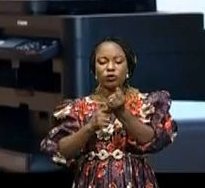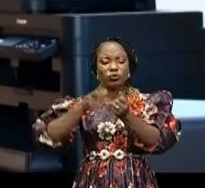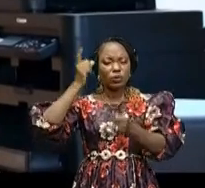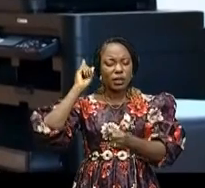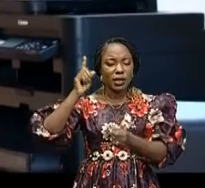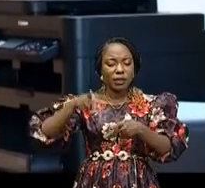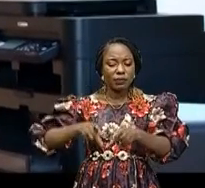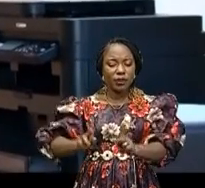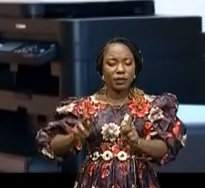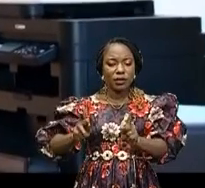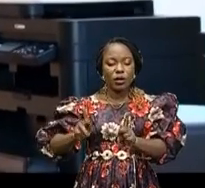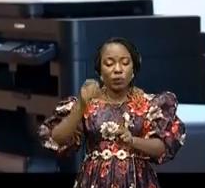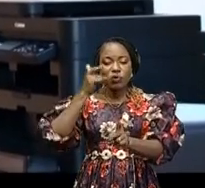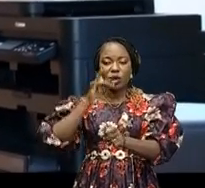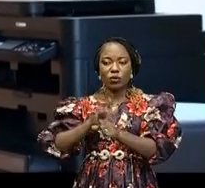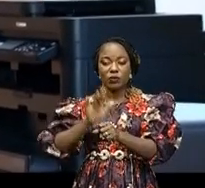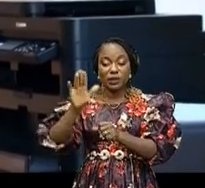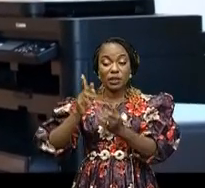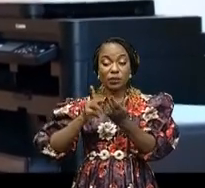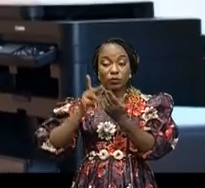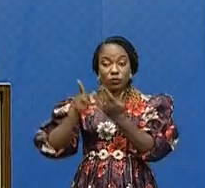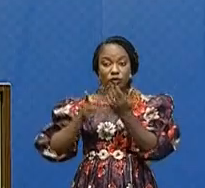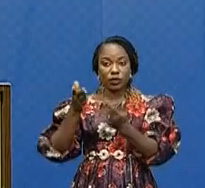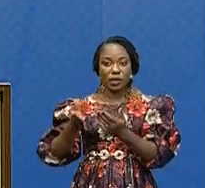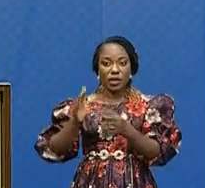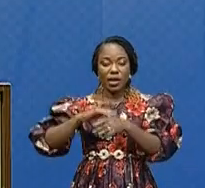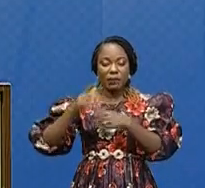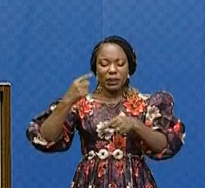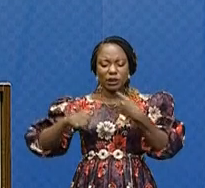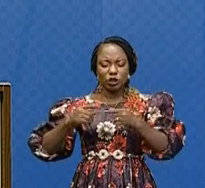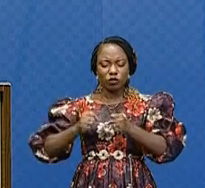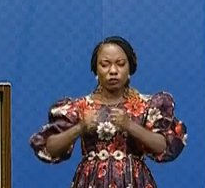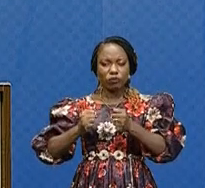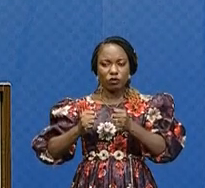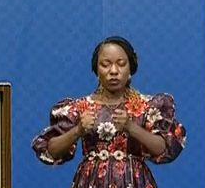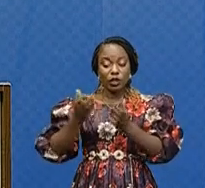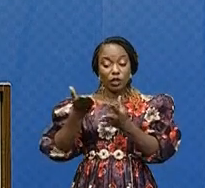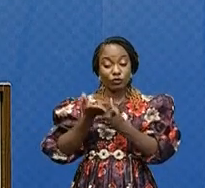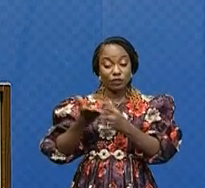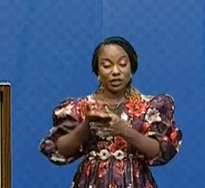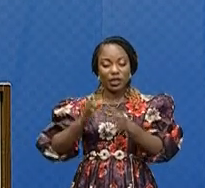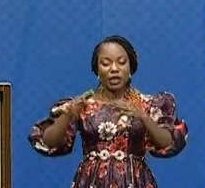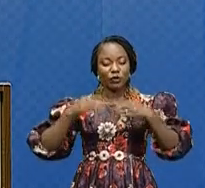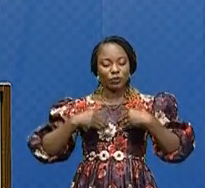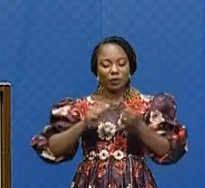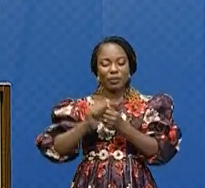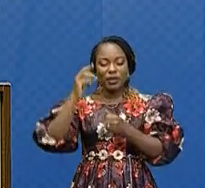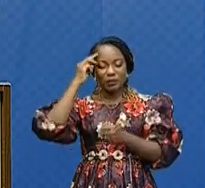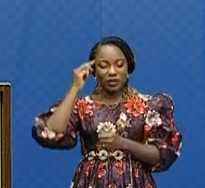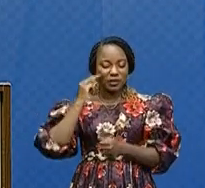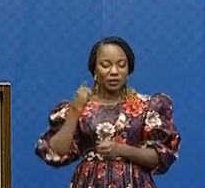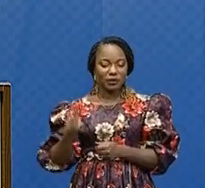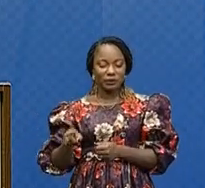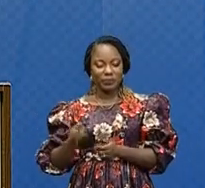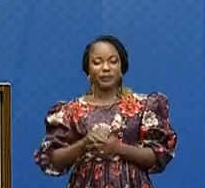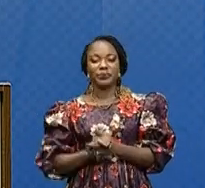qui permettra la concrétisation de ce projet. Après débat et délibération, ce dossier a été adopté par le Conseil des